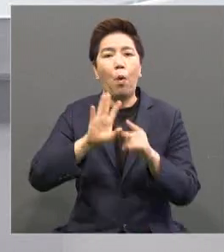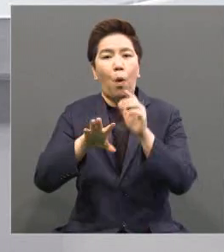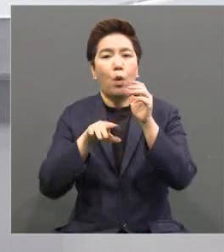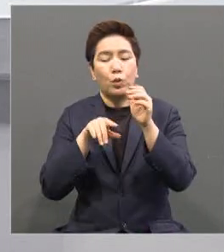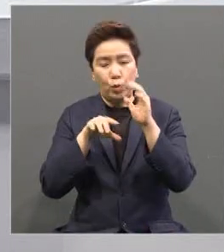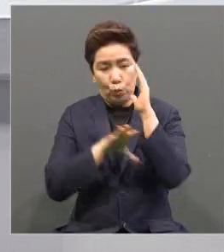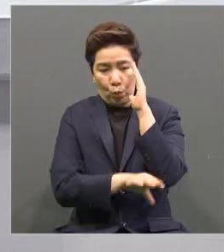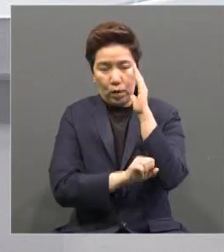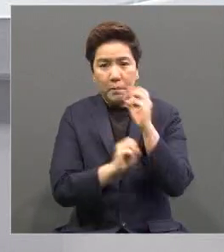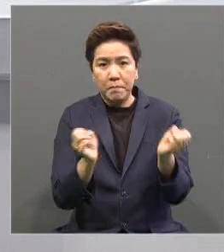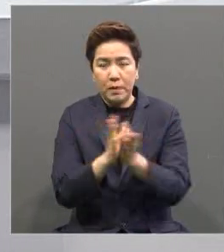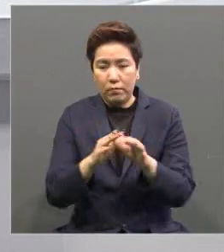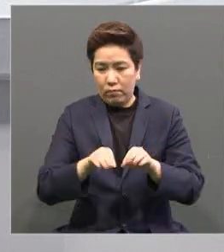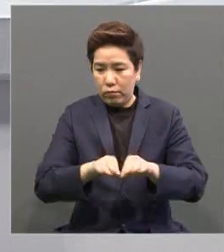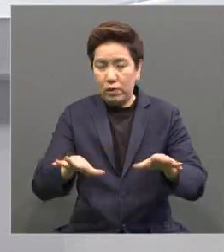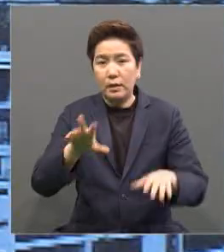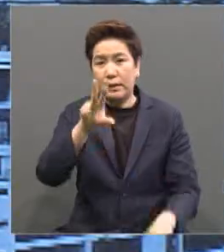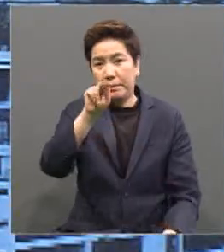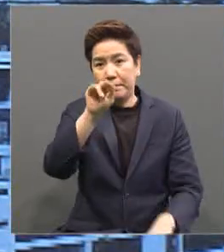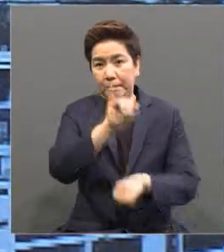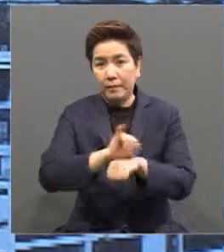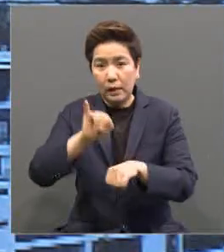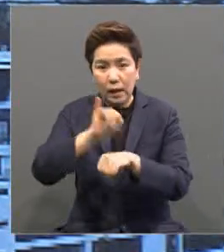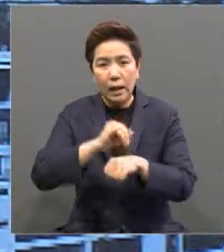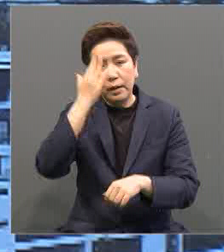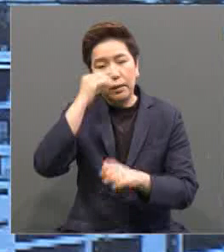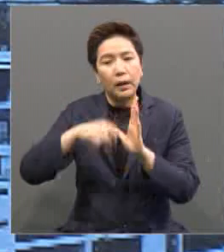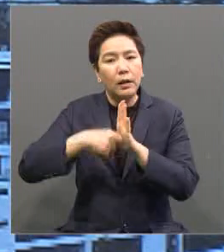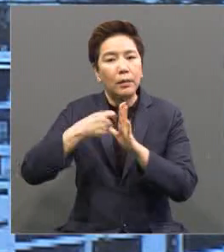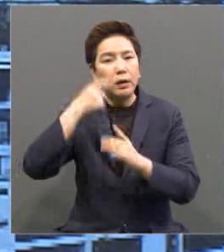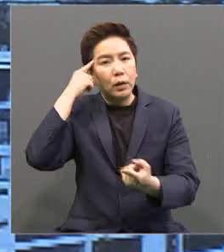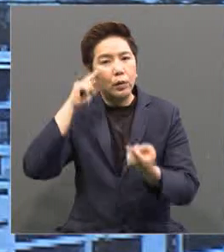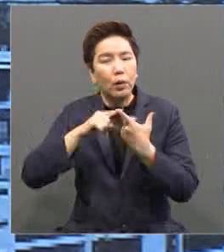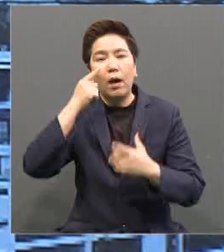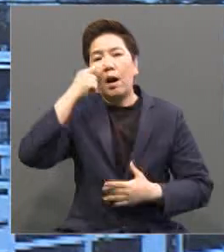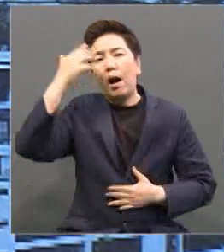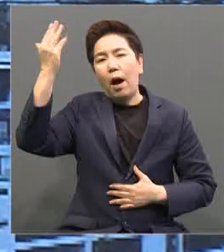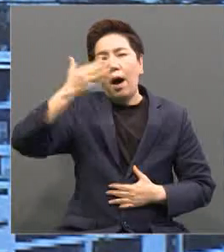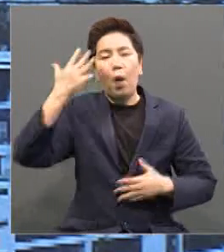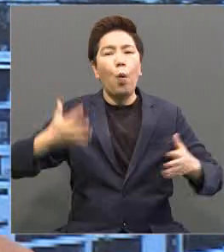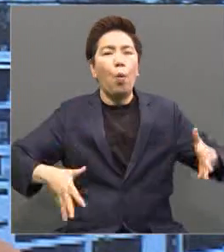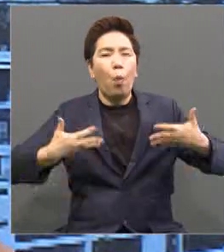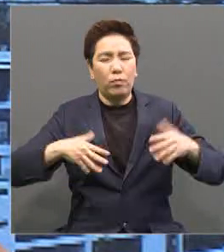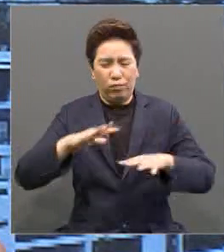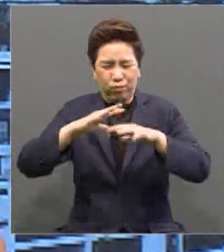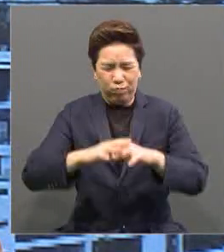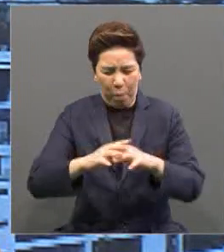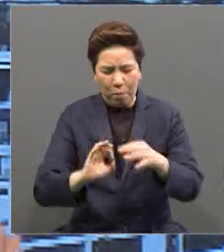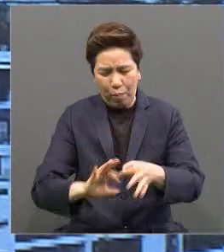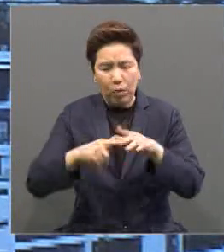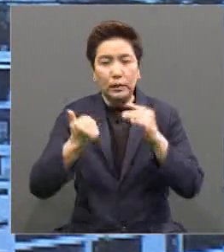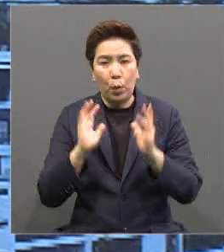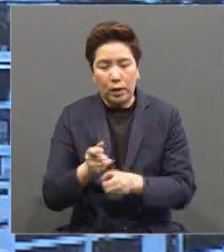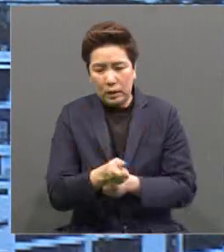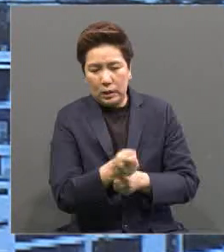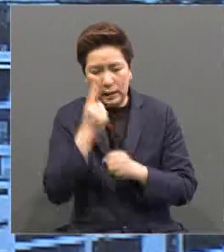ขยายวงกว้างไปแล้วประมาณ30ไร่นะครับสาเหตุเนี่ยเบื้องต้นคาดการณ์ว่าเกิดจากสภาพอากาศที่ร้อนจัดทางเจ้าหน้าที่ก็เร่งสกัดเพลิงนะ